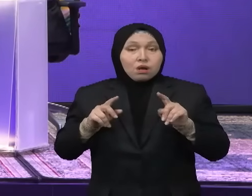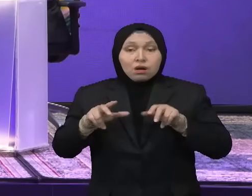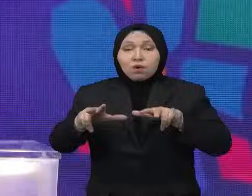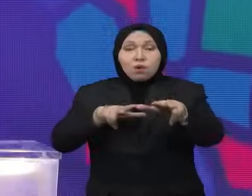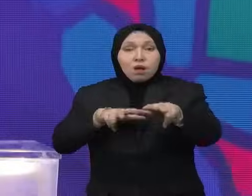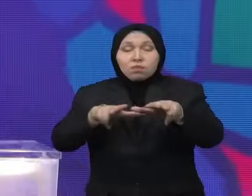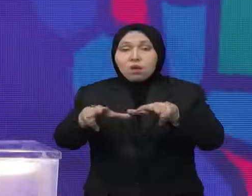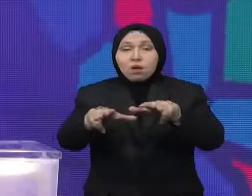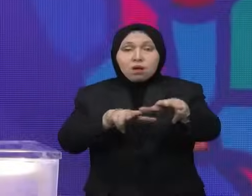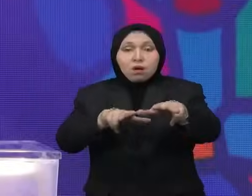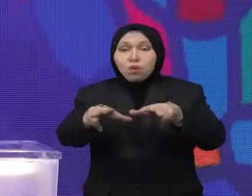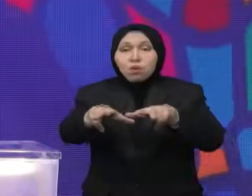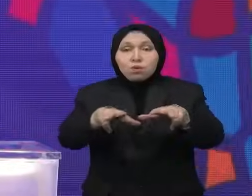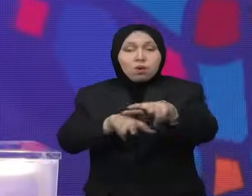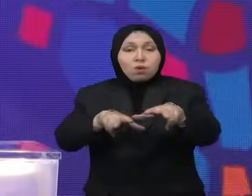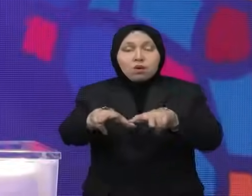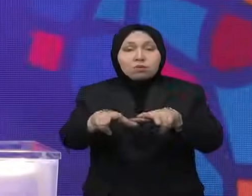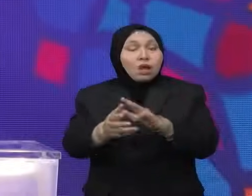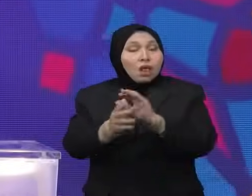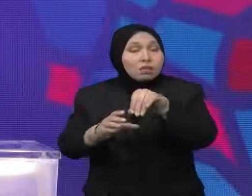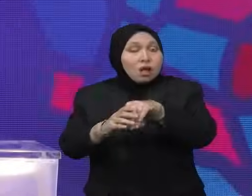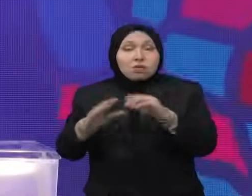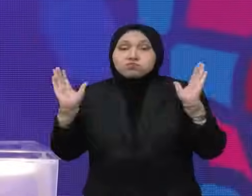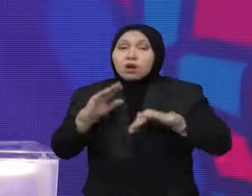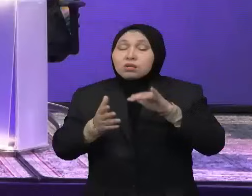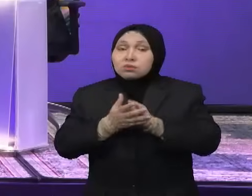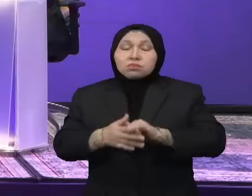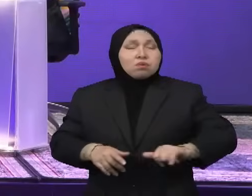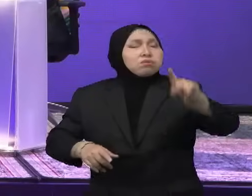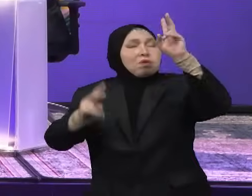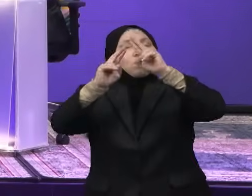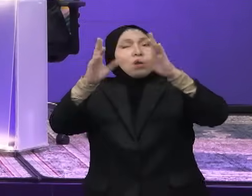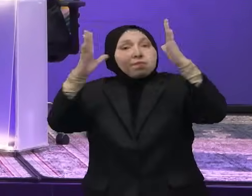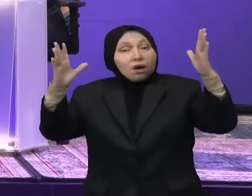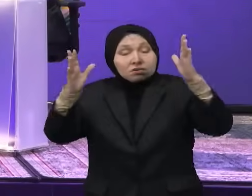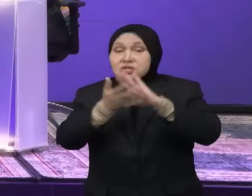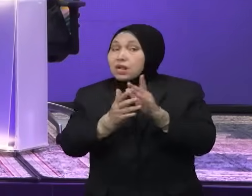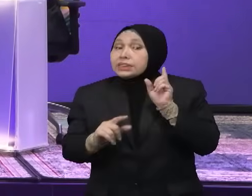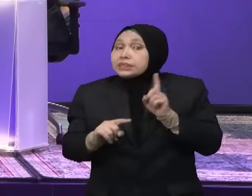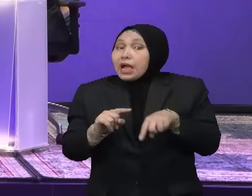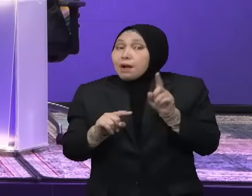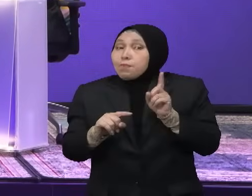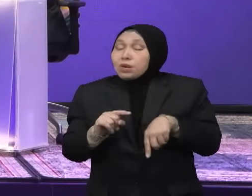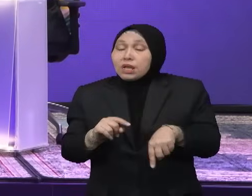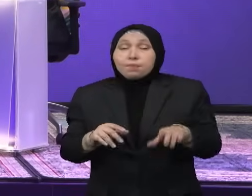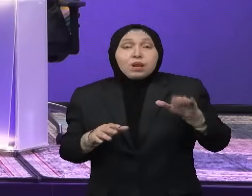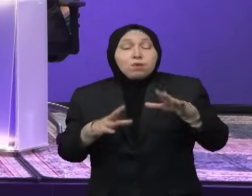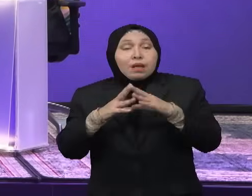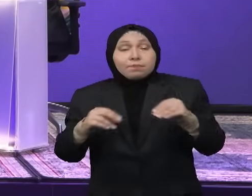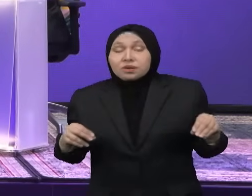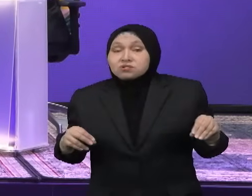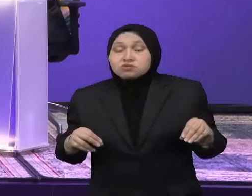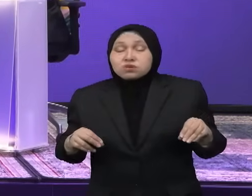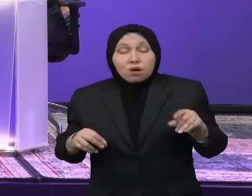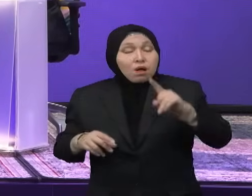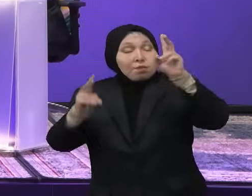kanan pusing kan, ke kiri pusing. Dalam solat itu sendiri pun Allahu Akbar semua. Kan, tak boleh pula belum habis